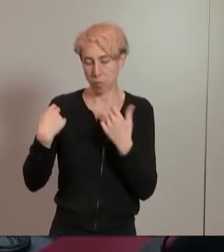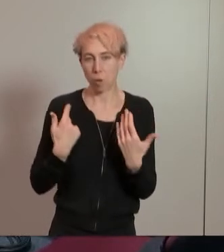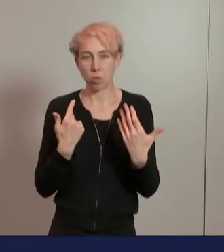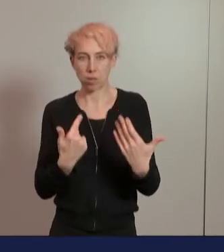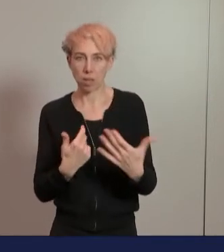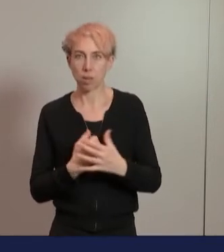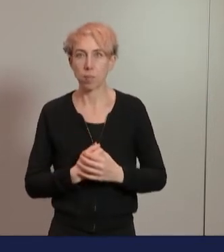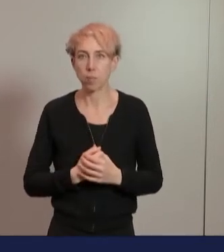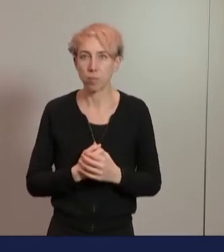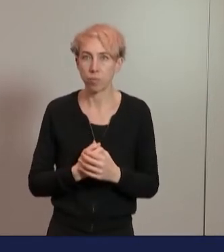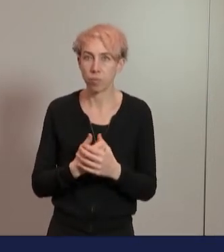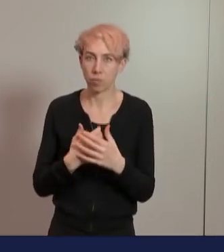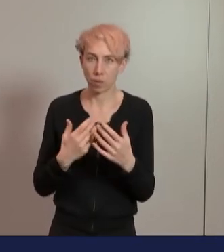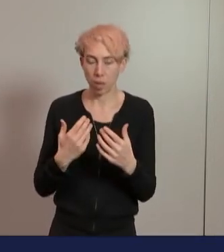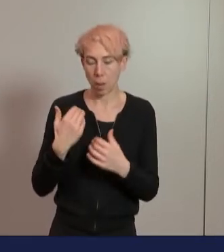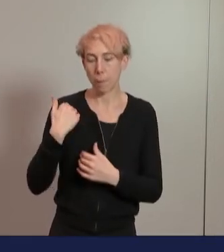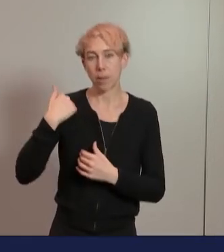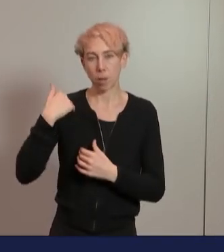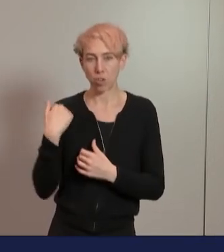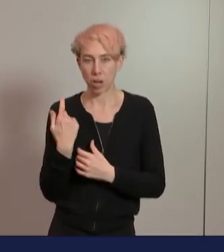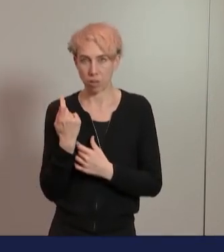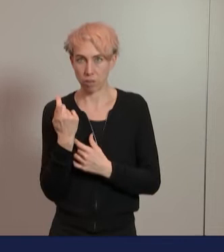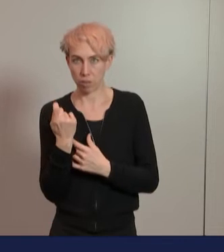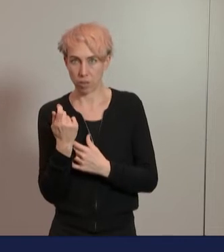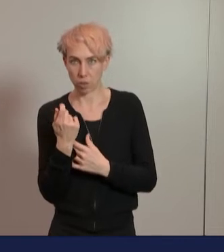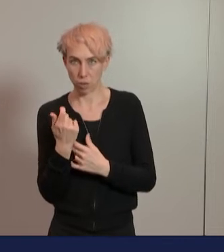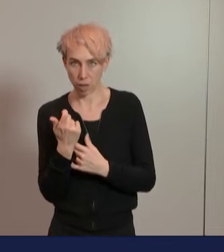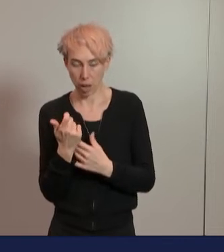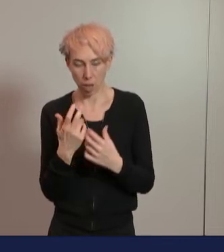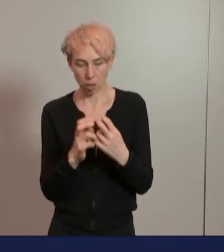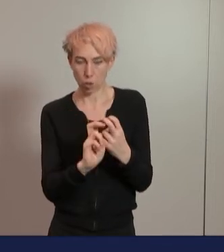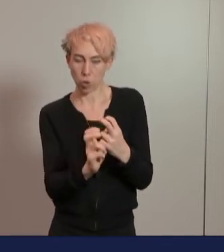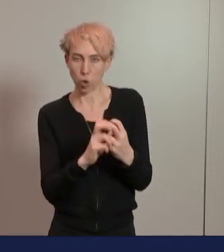Délibération numéro 7, participation à la prise en charge financière du coût relatif au